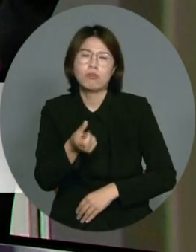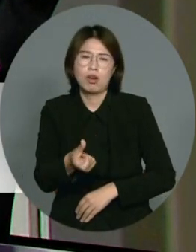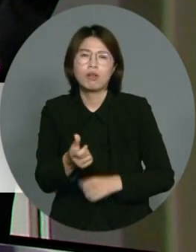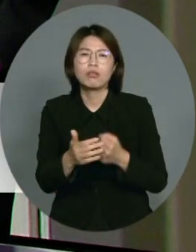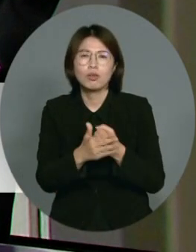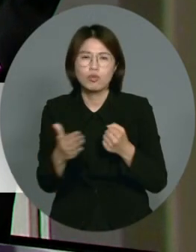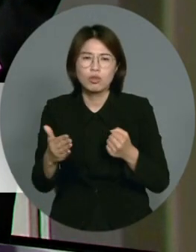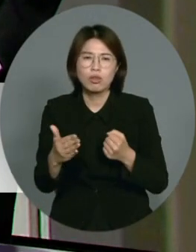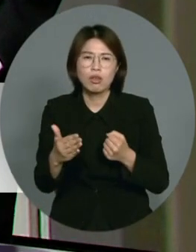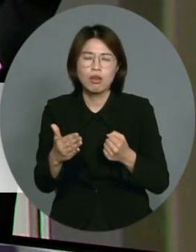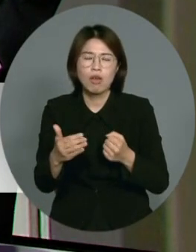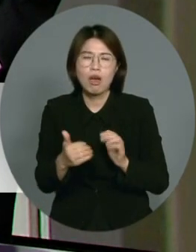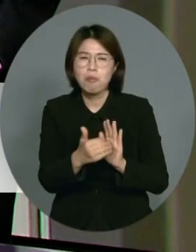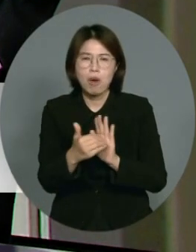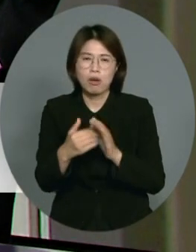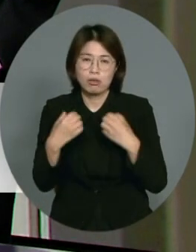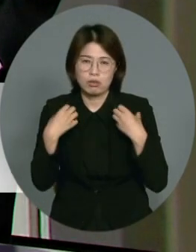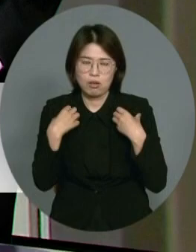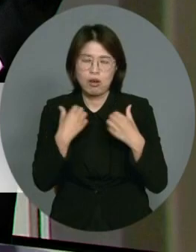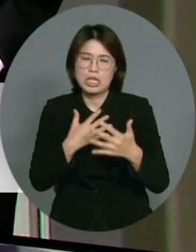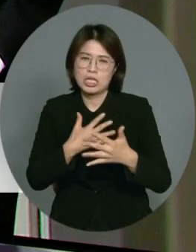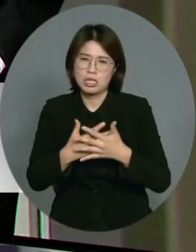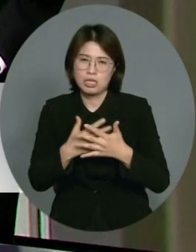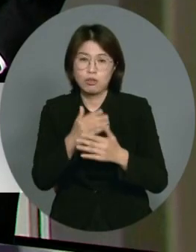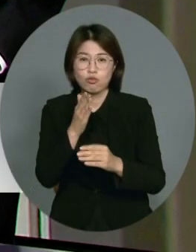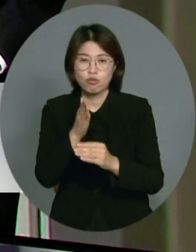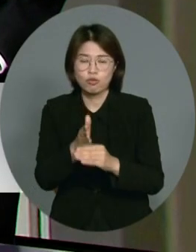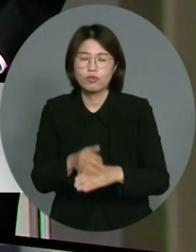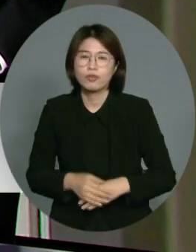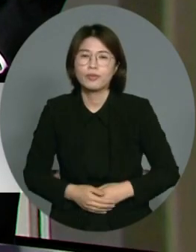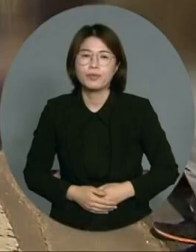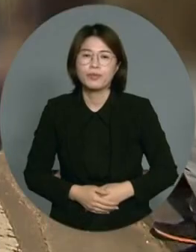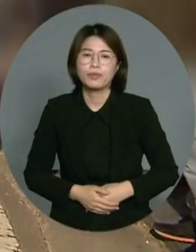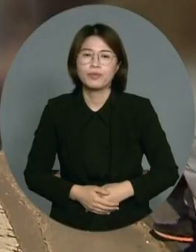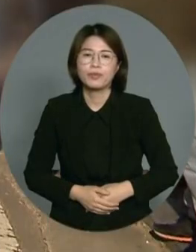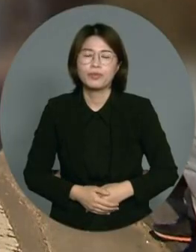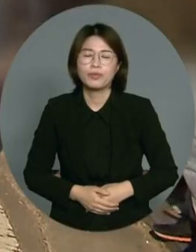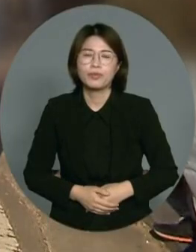알려져 방역당국이 긴장하고 있습니다 김철호 기자입니다